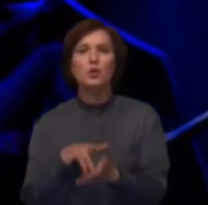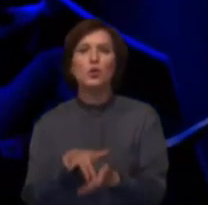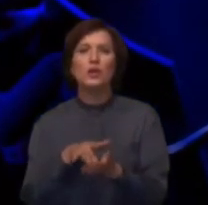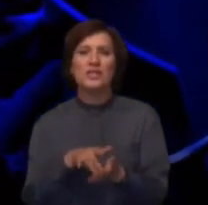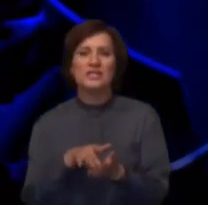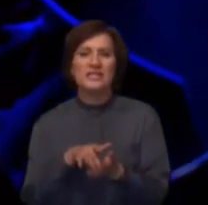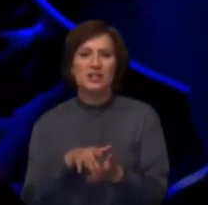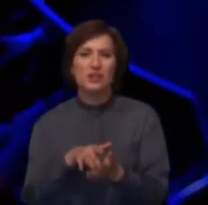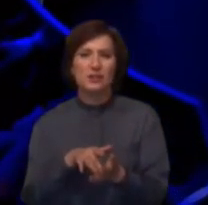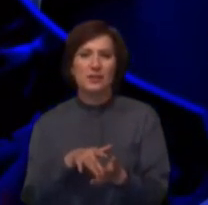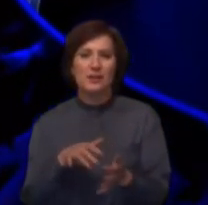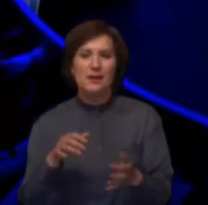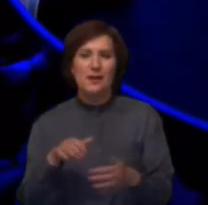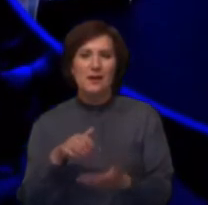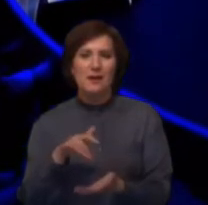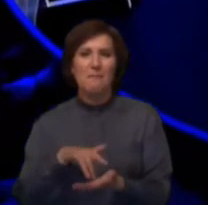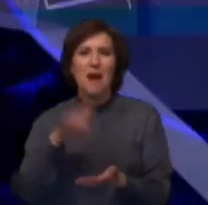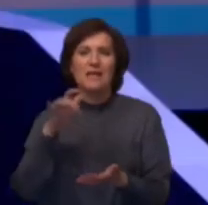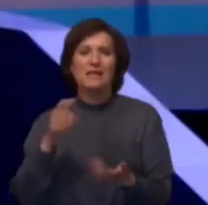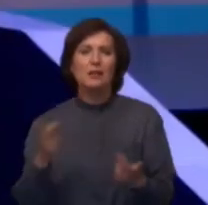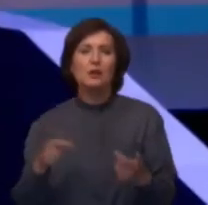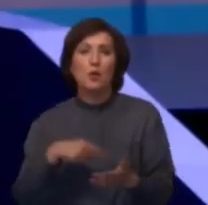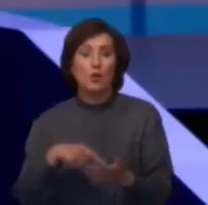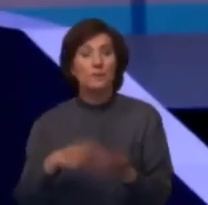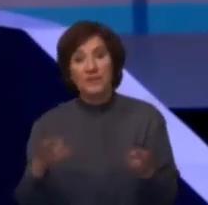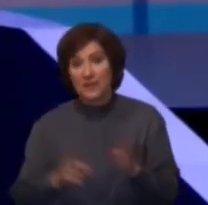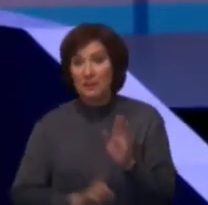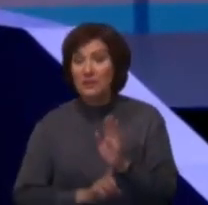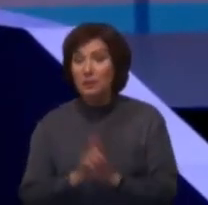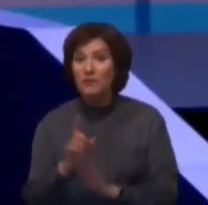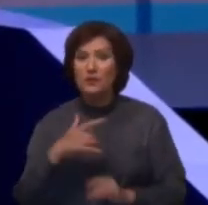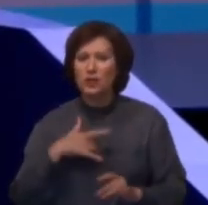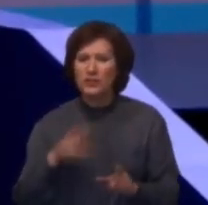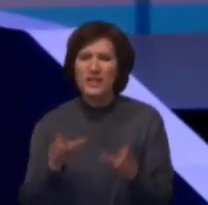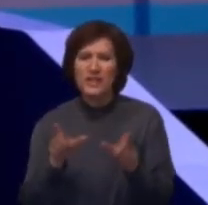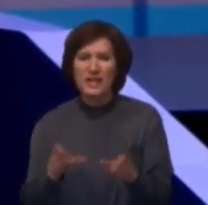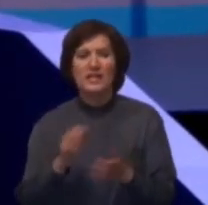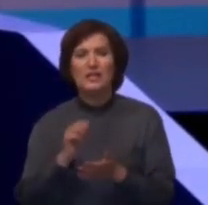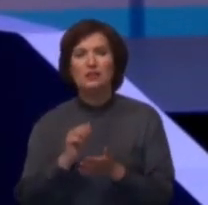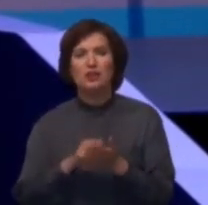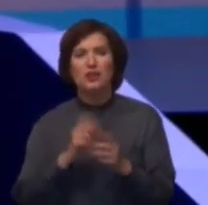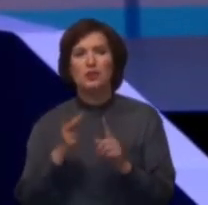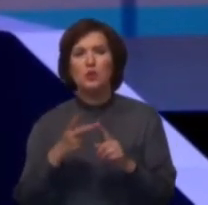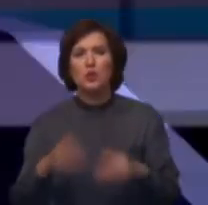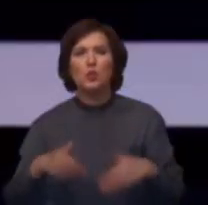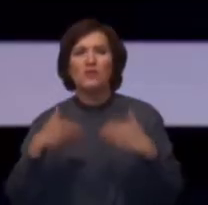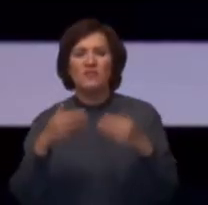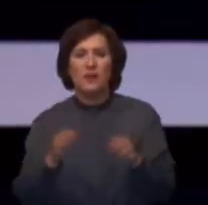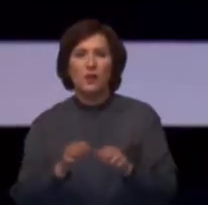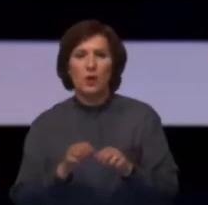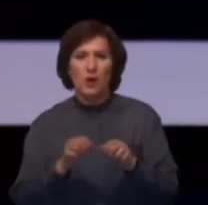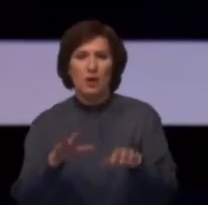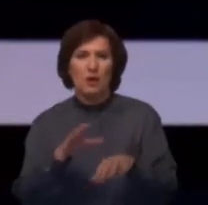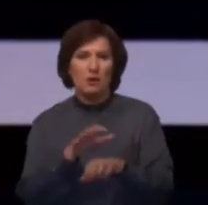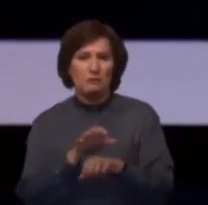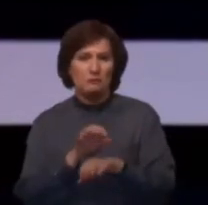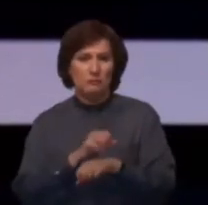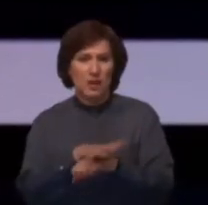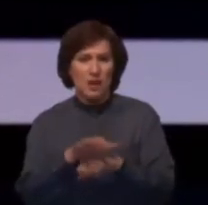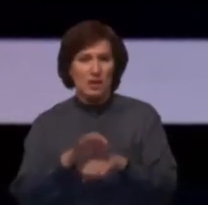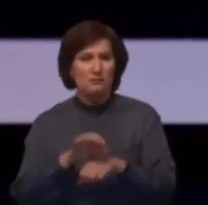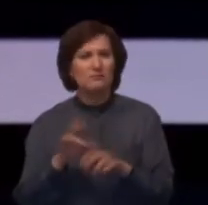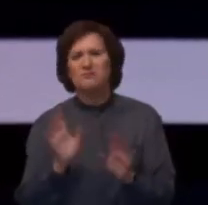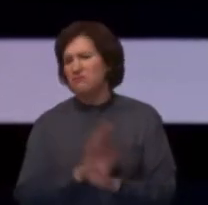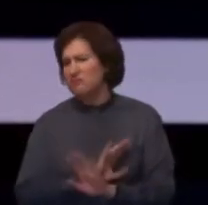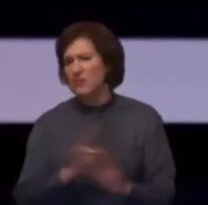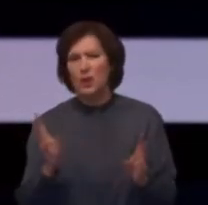магніт міста. Добре. Чи треба запроваджувати жорсткий карантин через другу хвилю коронавірусу? Ні,